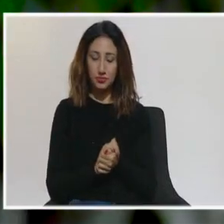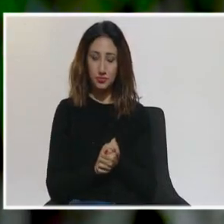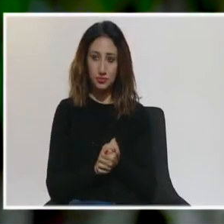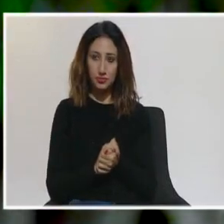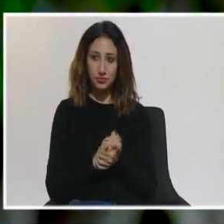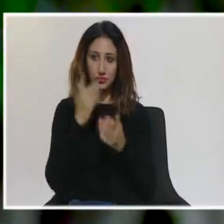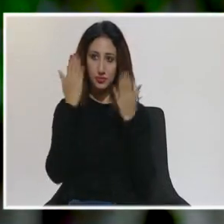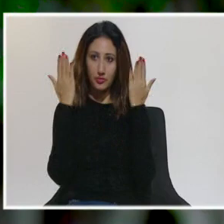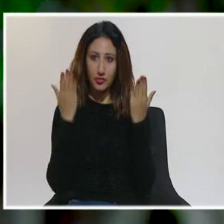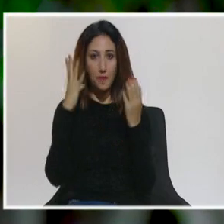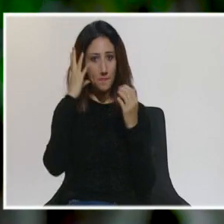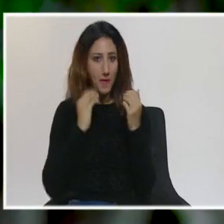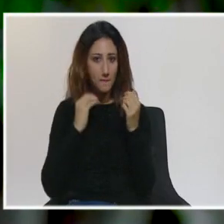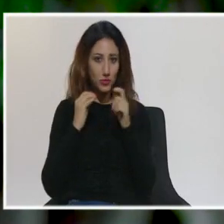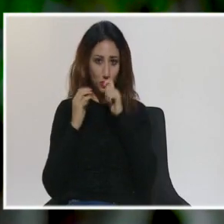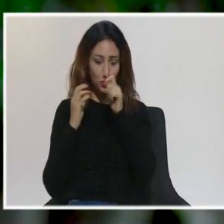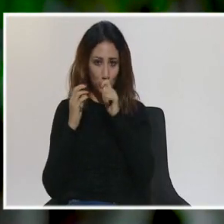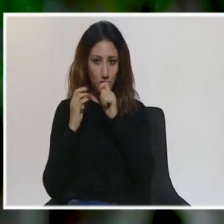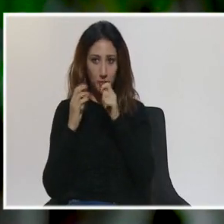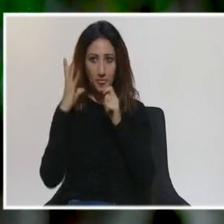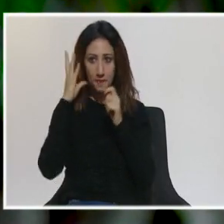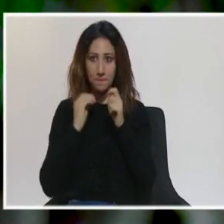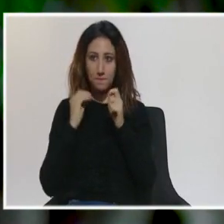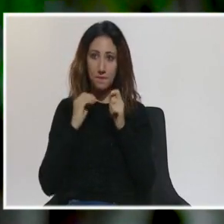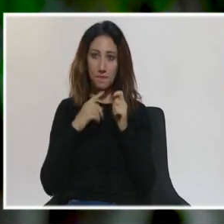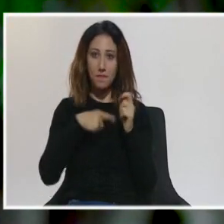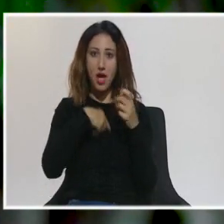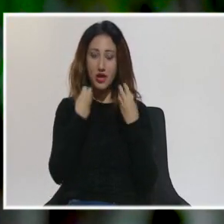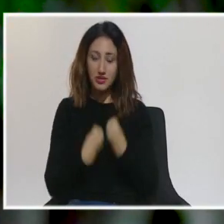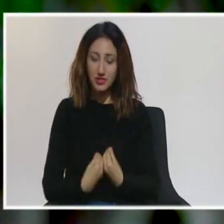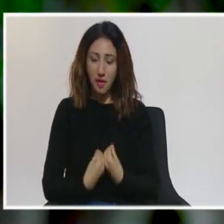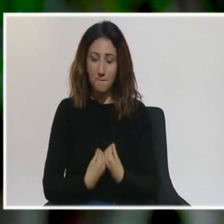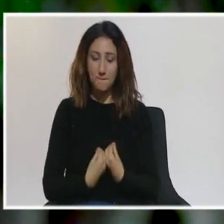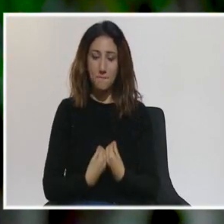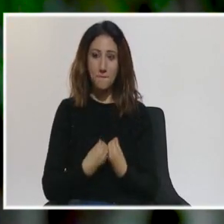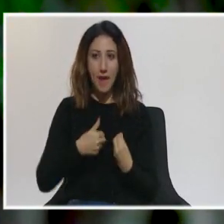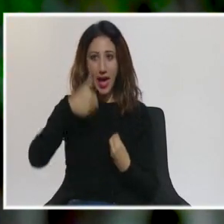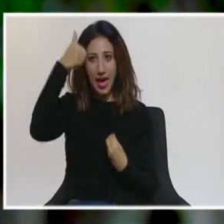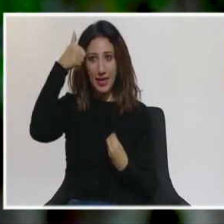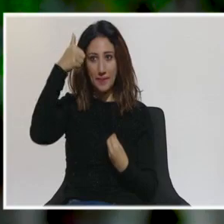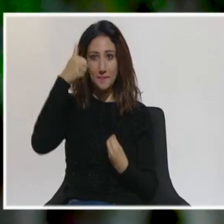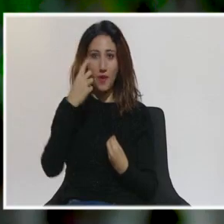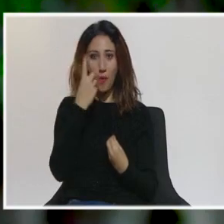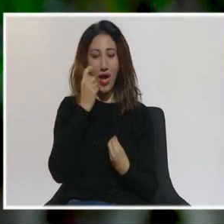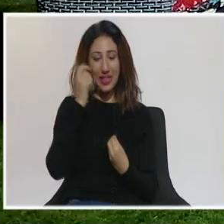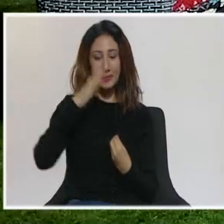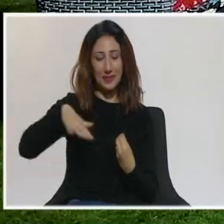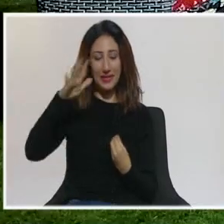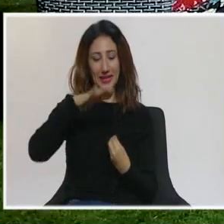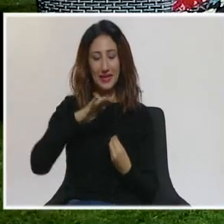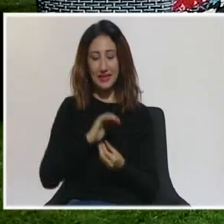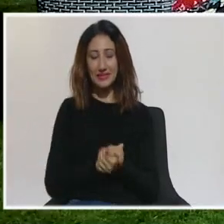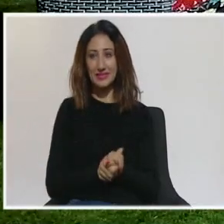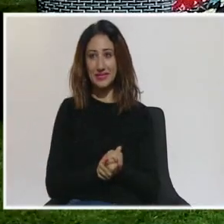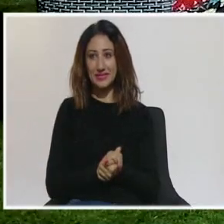يا رب تكونوا اتبسطتوا مع أطيب واجمل واحد من الناس. مفيش احلى من كده